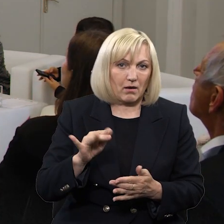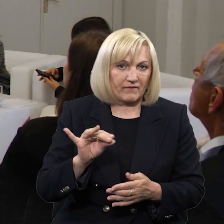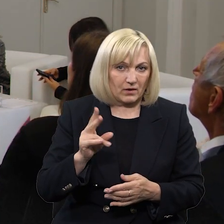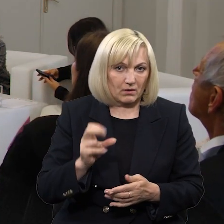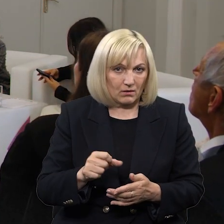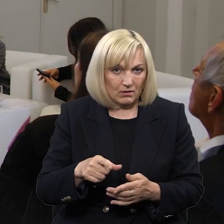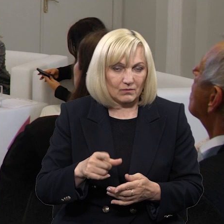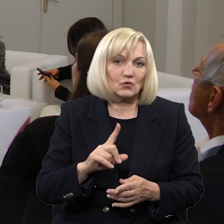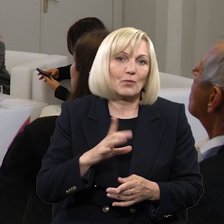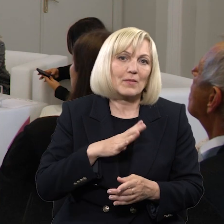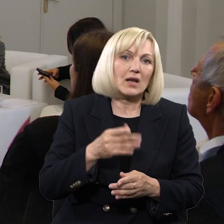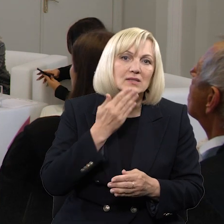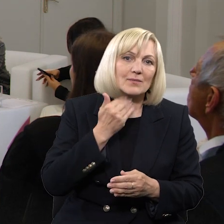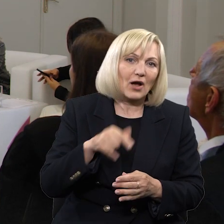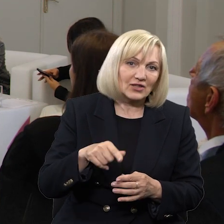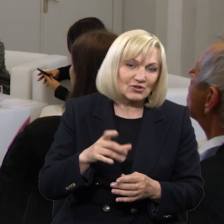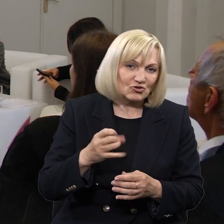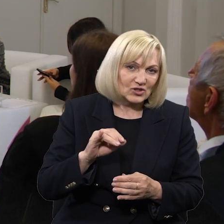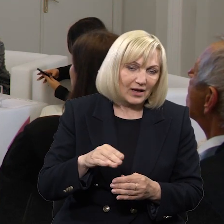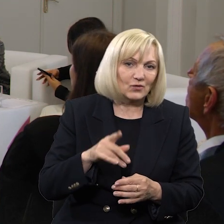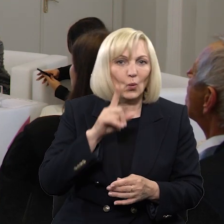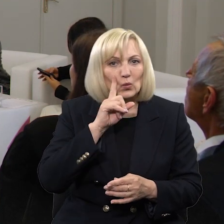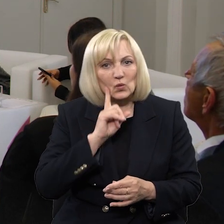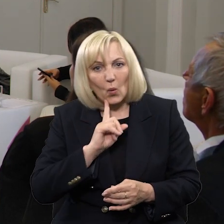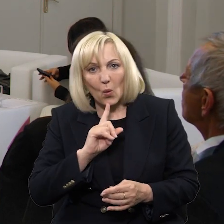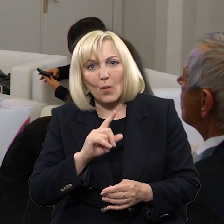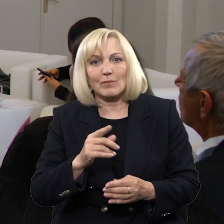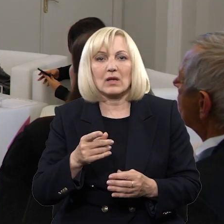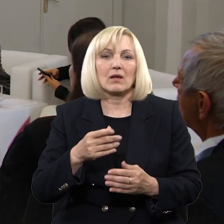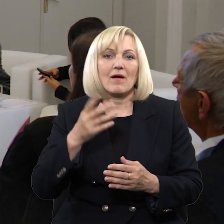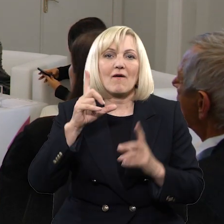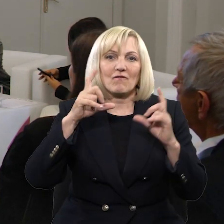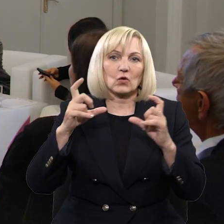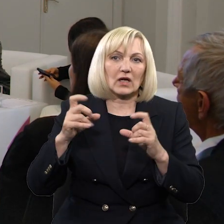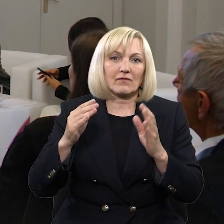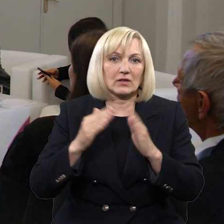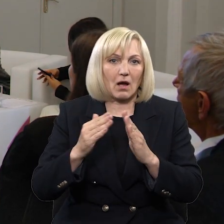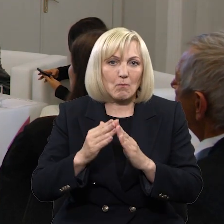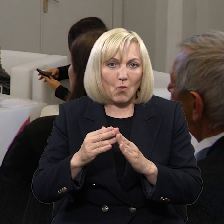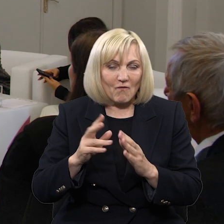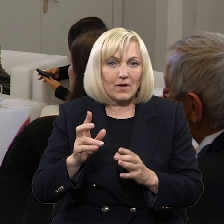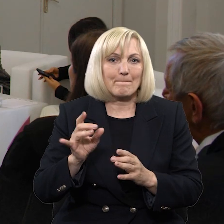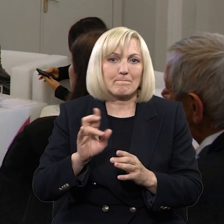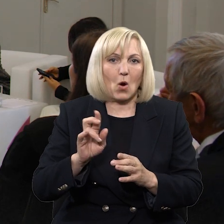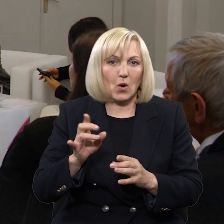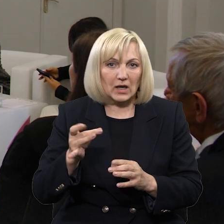он был симпатичен удобен это фотографии домов биографии